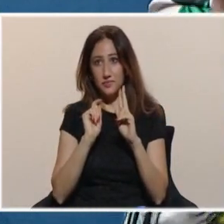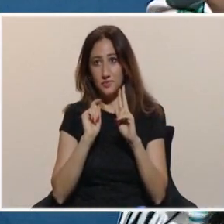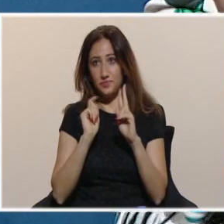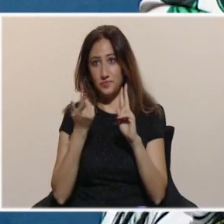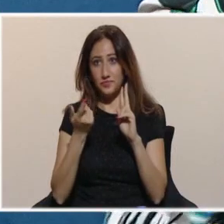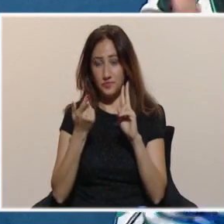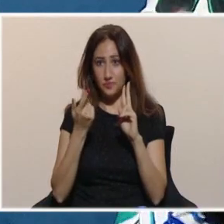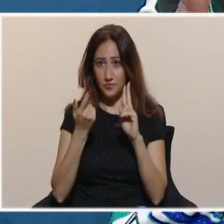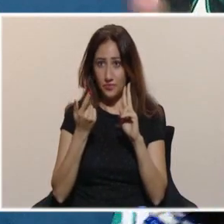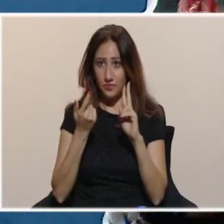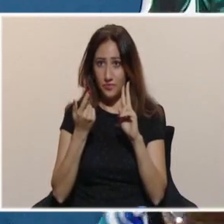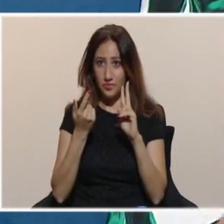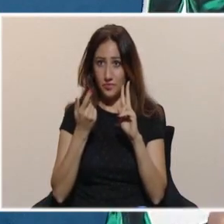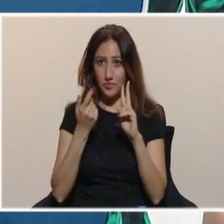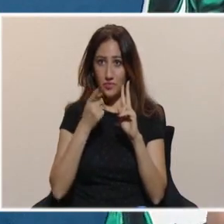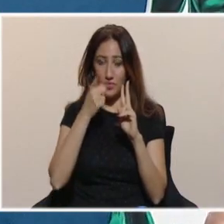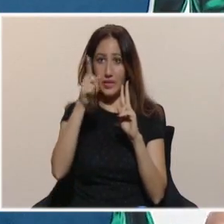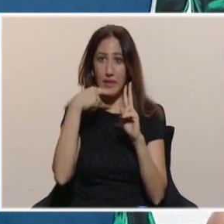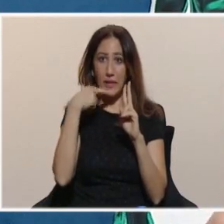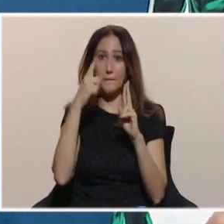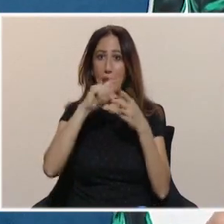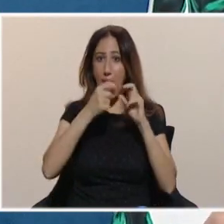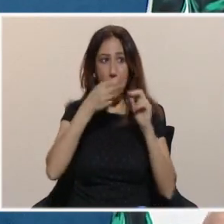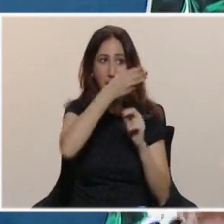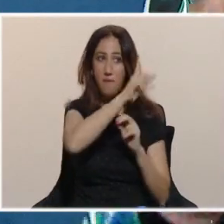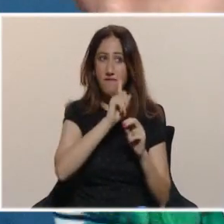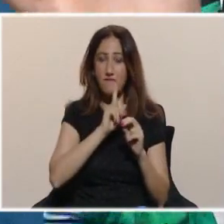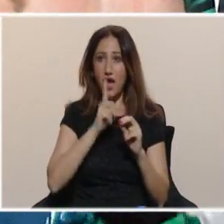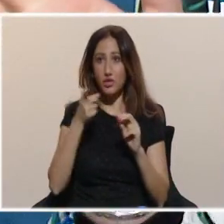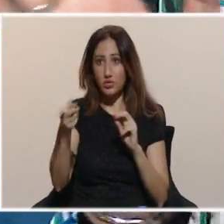اروح لدار واقول لهم عايزه. المهم